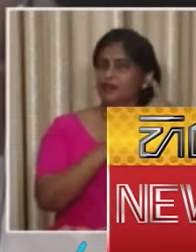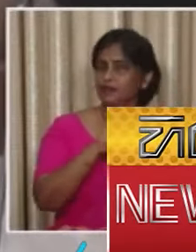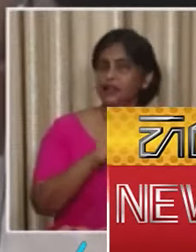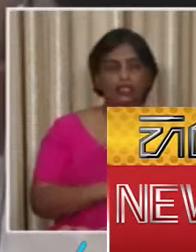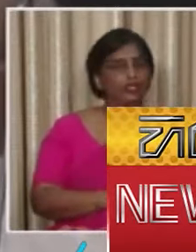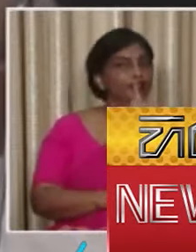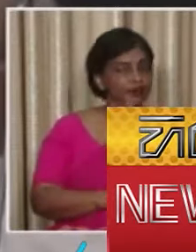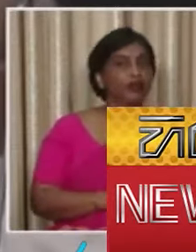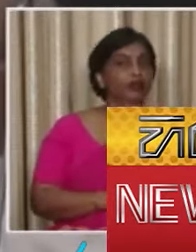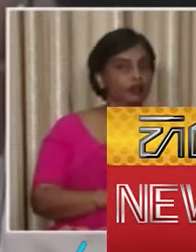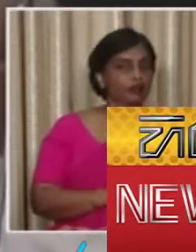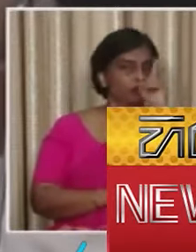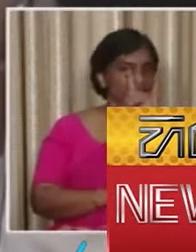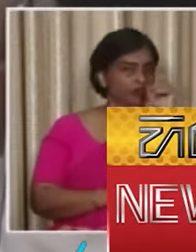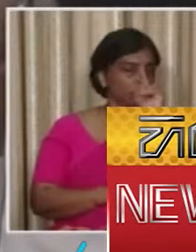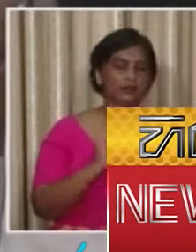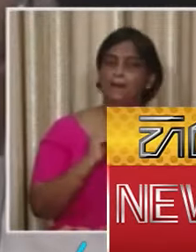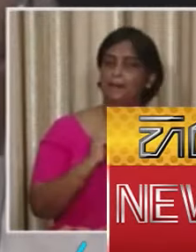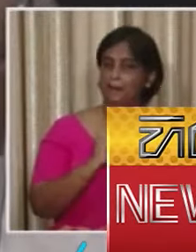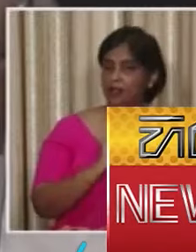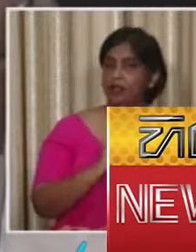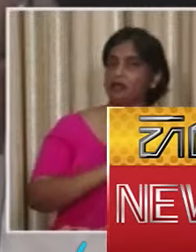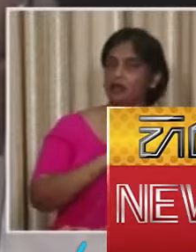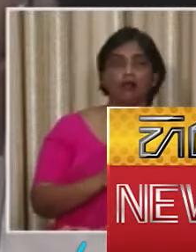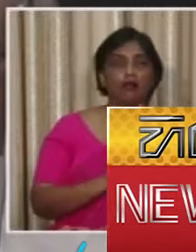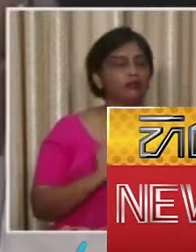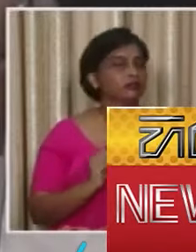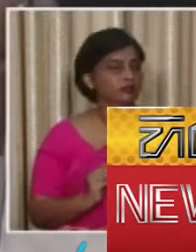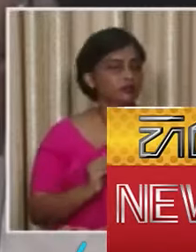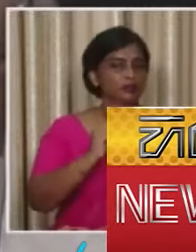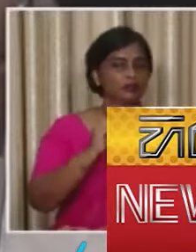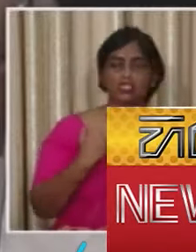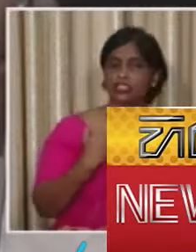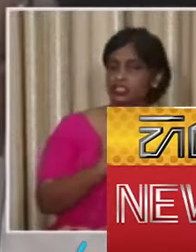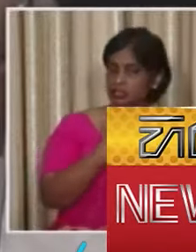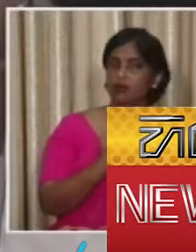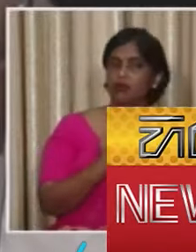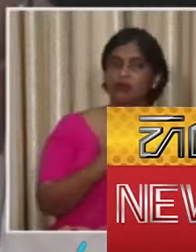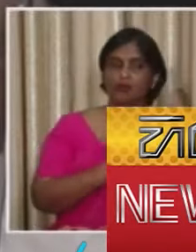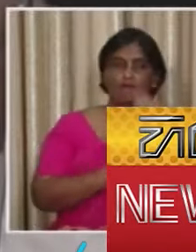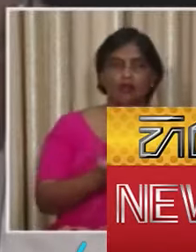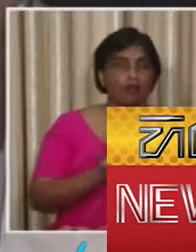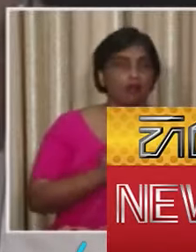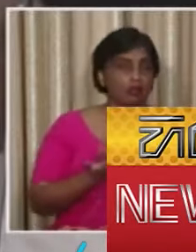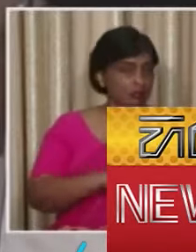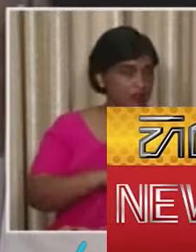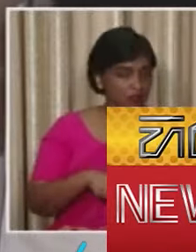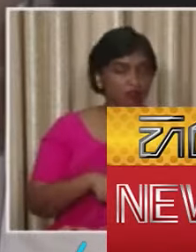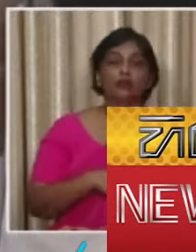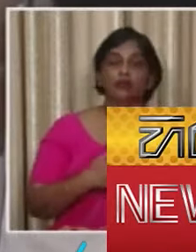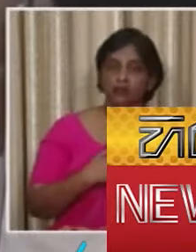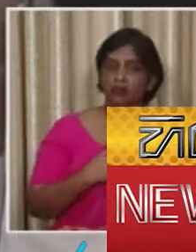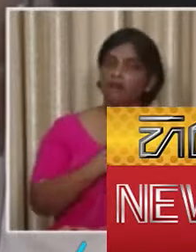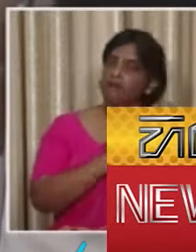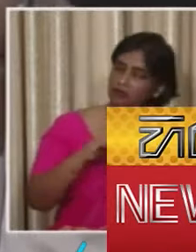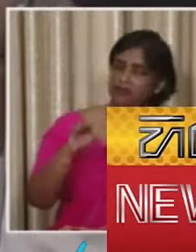මම කිව්වා. ඊට මාස කීපයකට පස්සේ රටේ ආර්ථික ගොඩනැගීමේ අභියෝගය කිසිවෙකුත් බාර නොගත් පසුබිමක මම